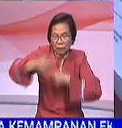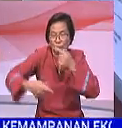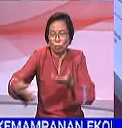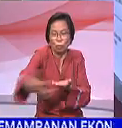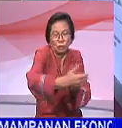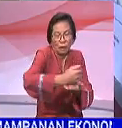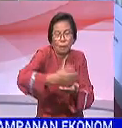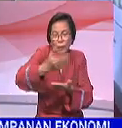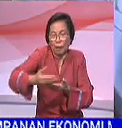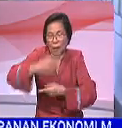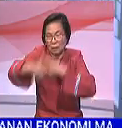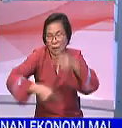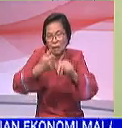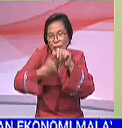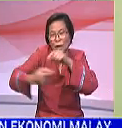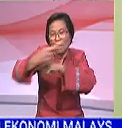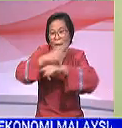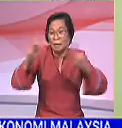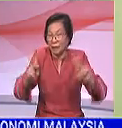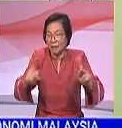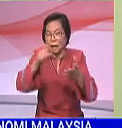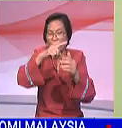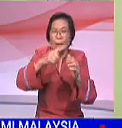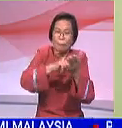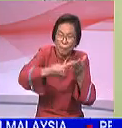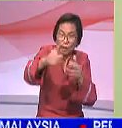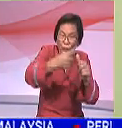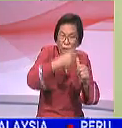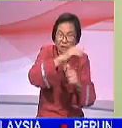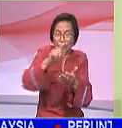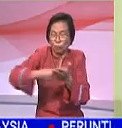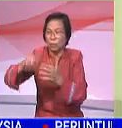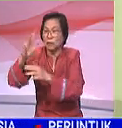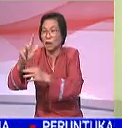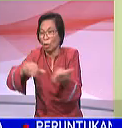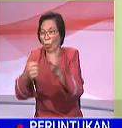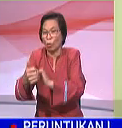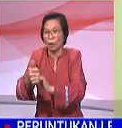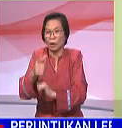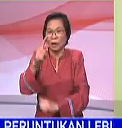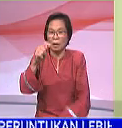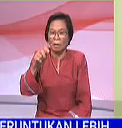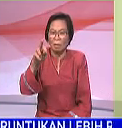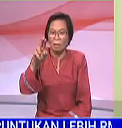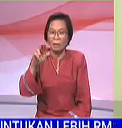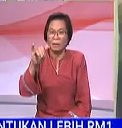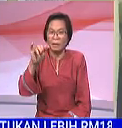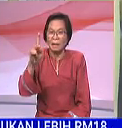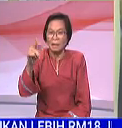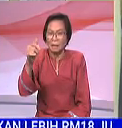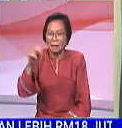smule akan dibuat pada setiap hari Kamis Minggu pertama dan ketiga oleh PH schweitzer